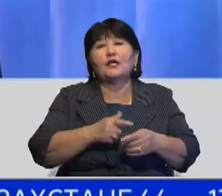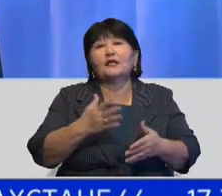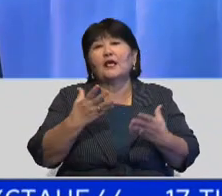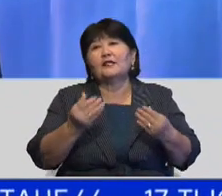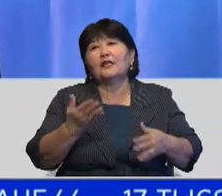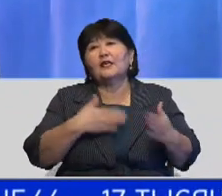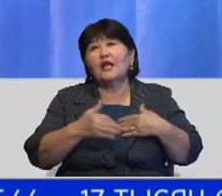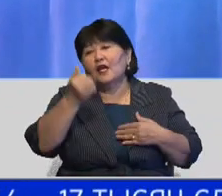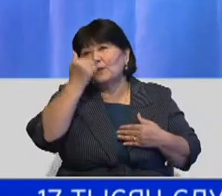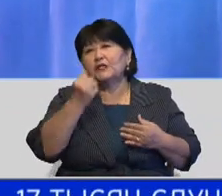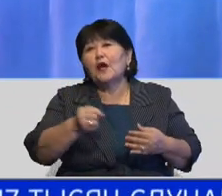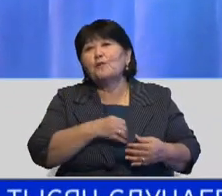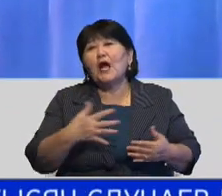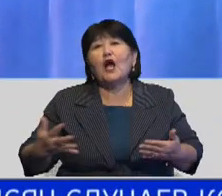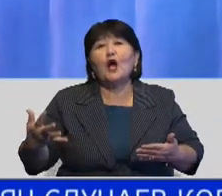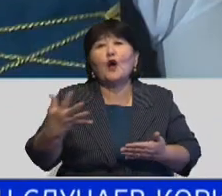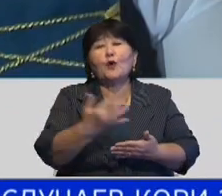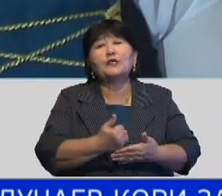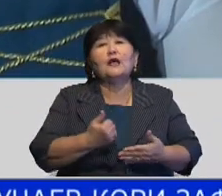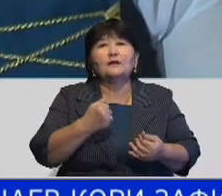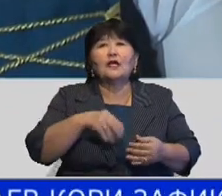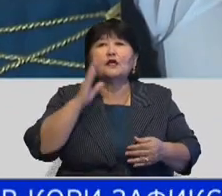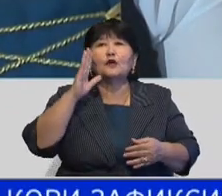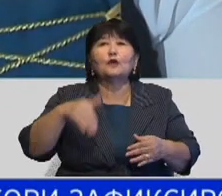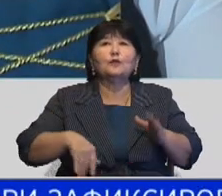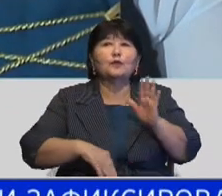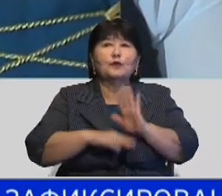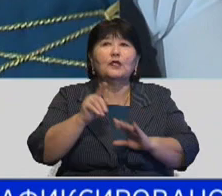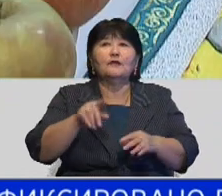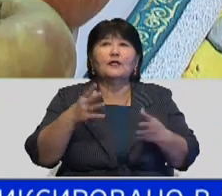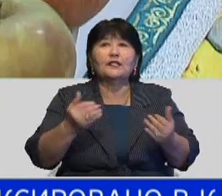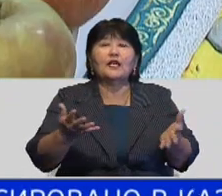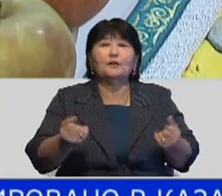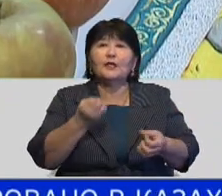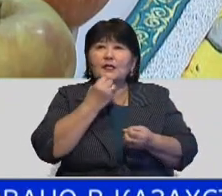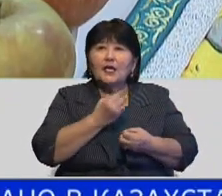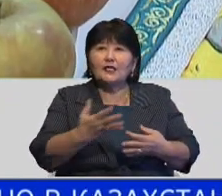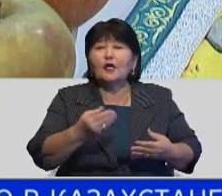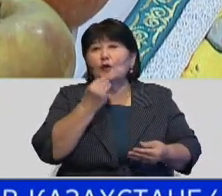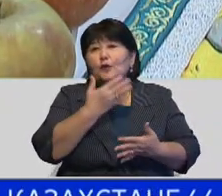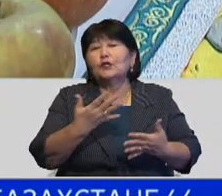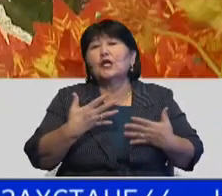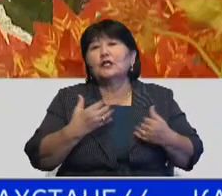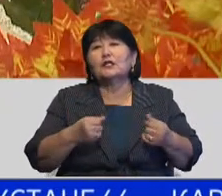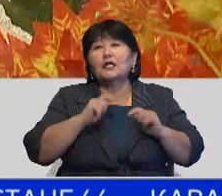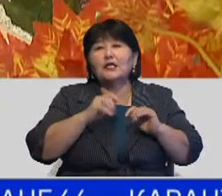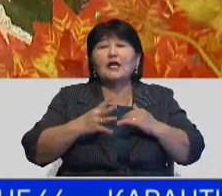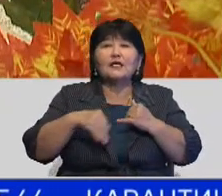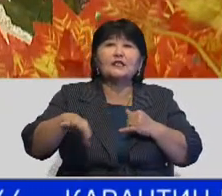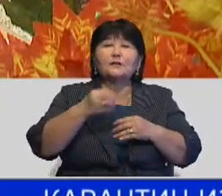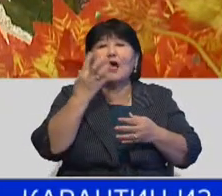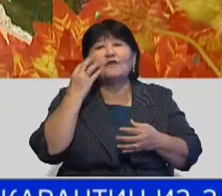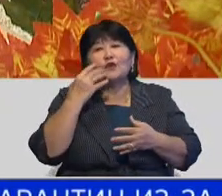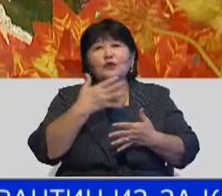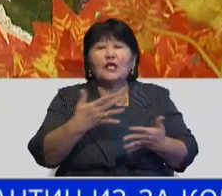радости и благодарения за богатый урожай, залог стабильного будущего. В этот день принято накрывать столы с блюдами из даров земли, фруктами.